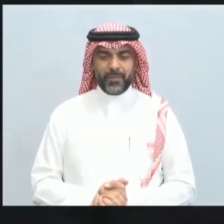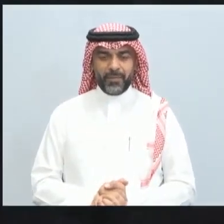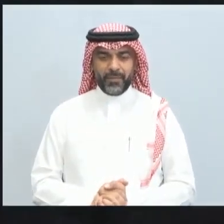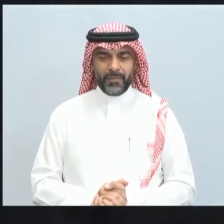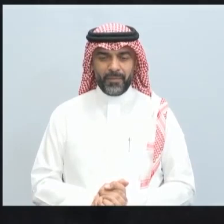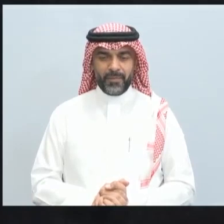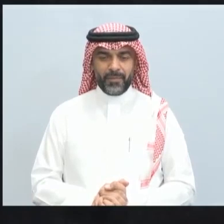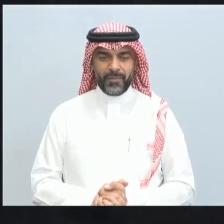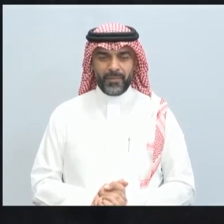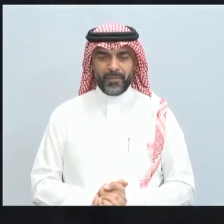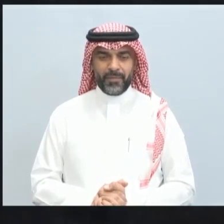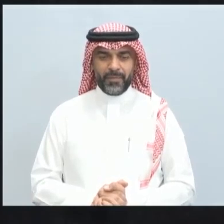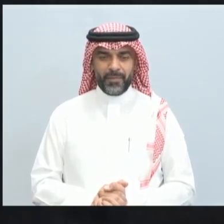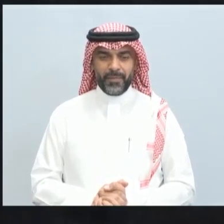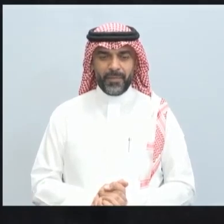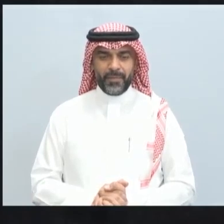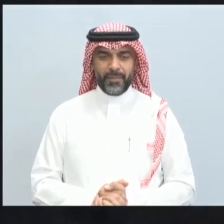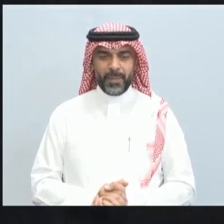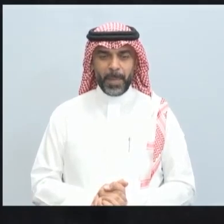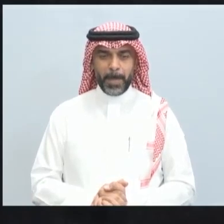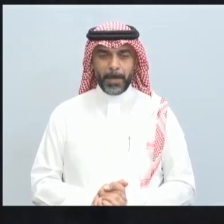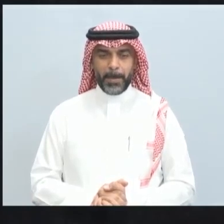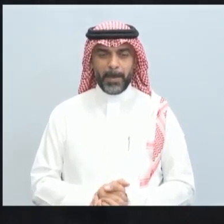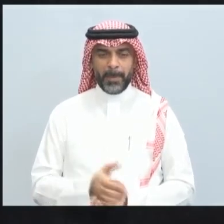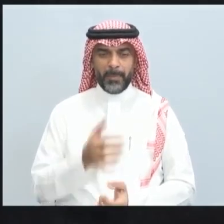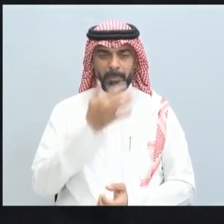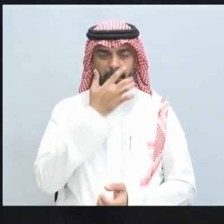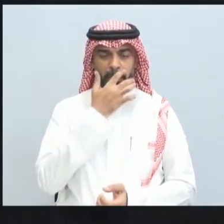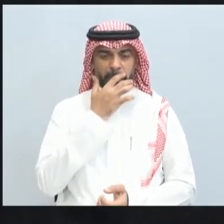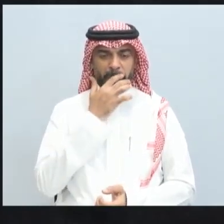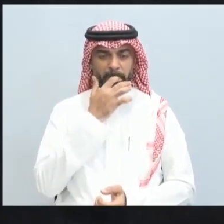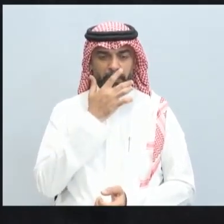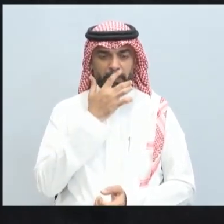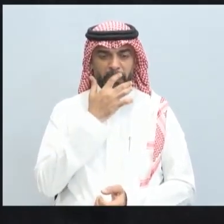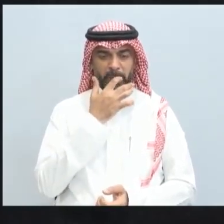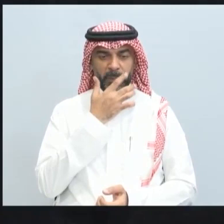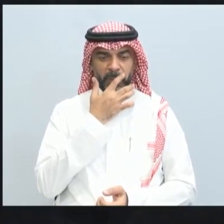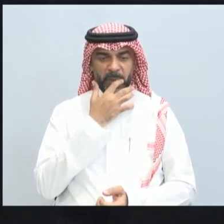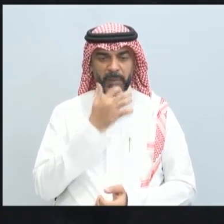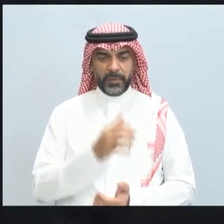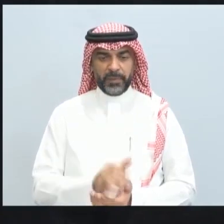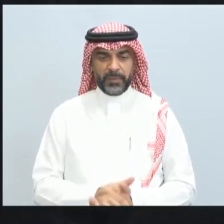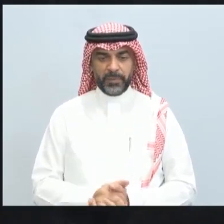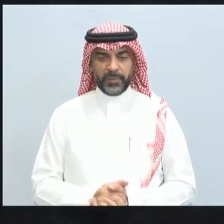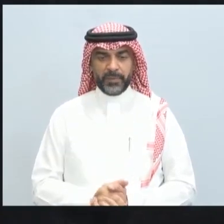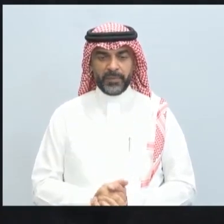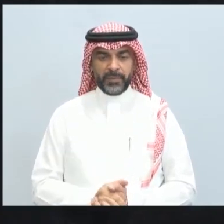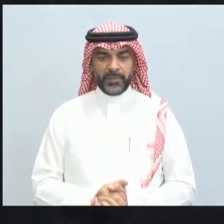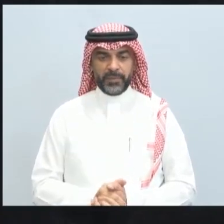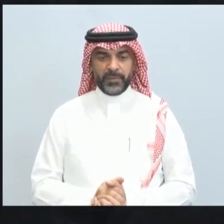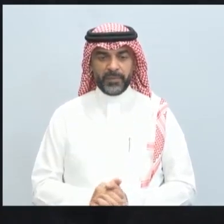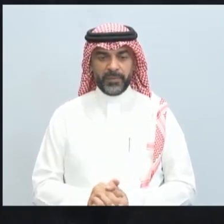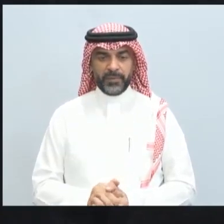ولا ضرا في كيف يملك ان يجلب النفع او يدفع الضر عن غيره